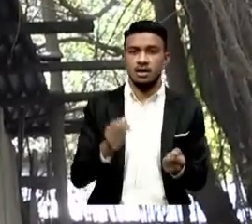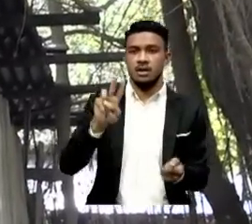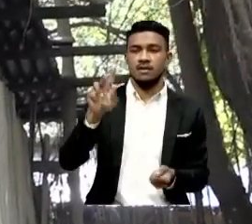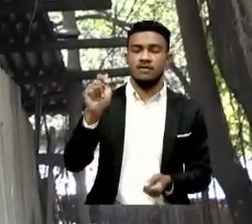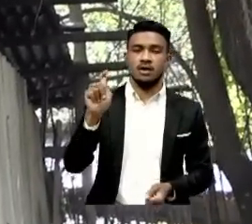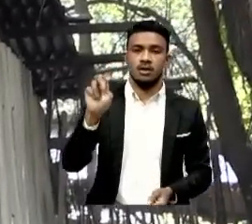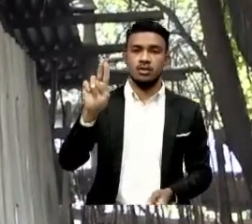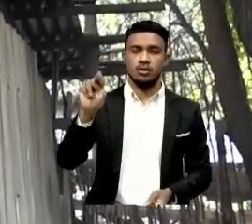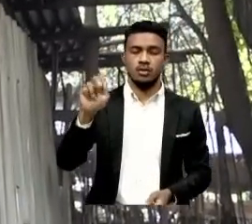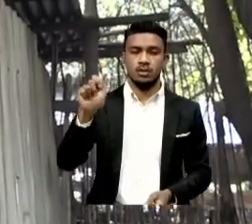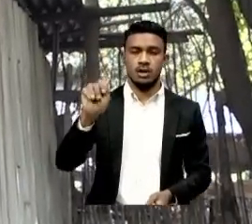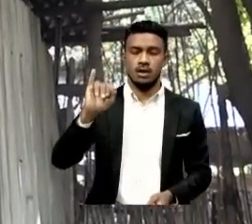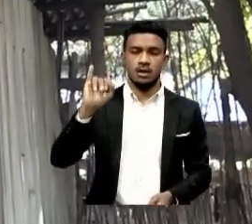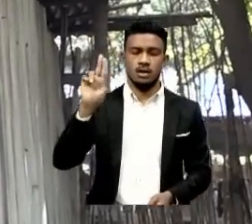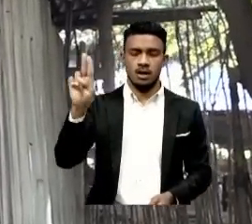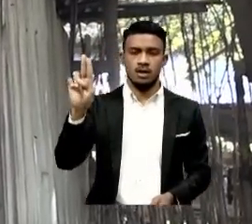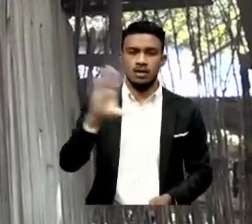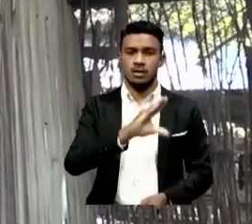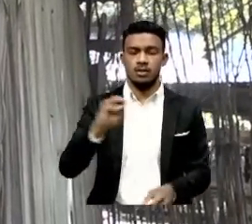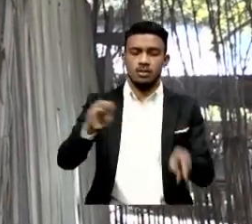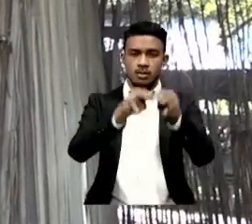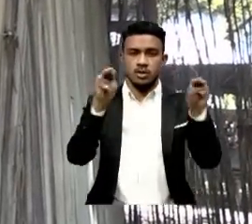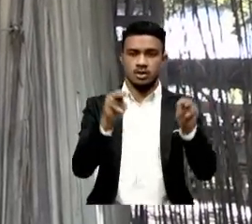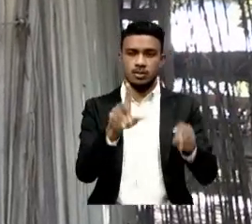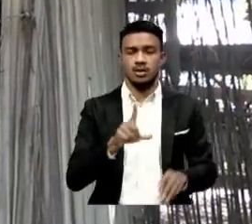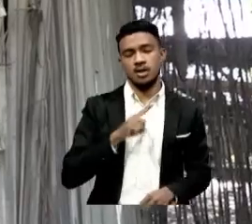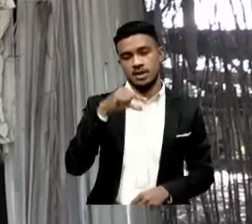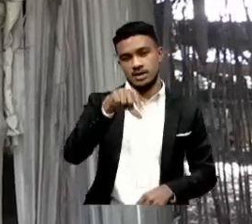posto administrativo Maubara, município Likisa.